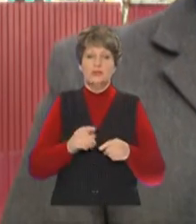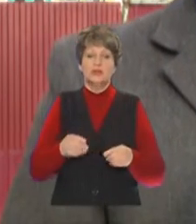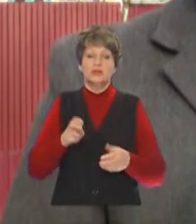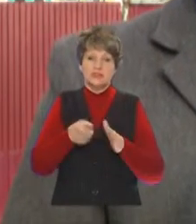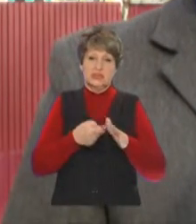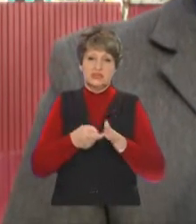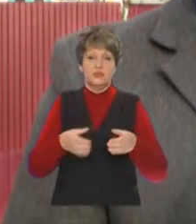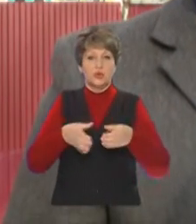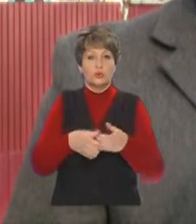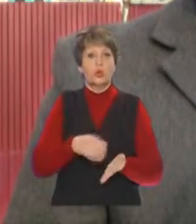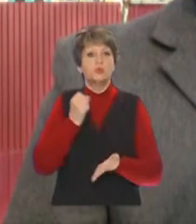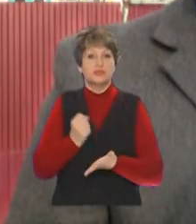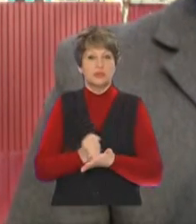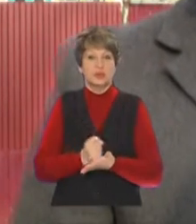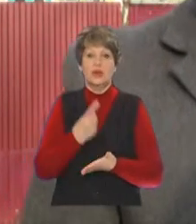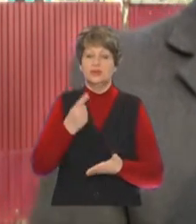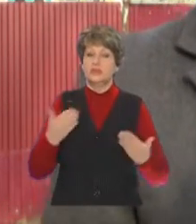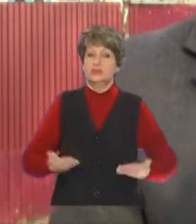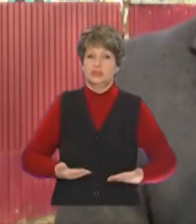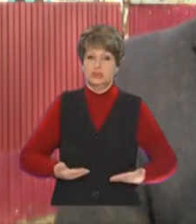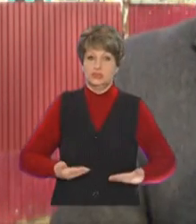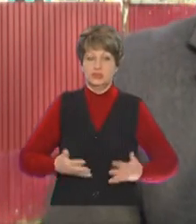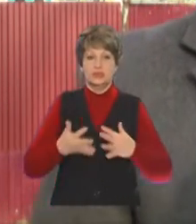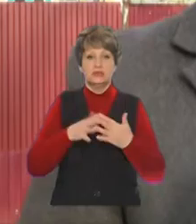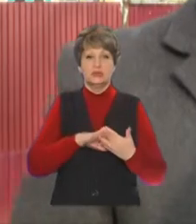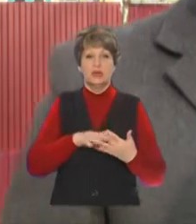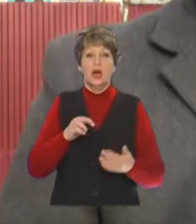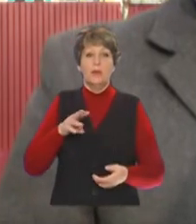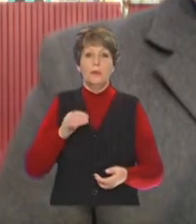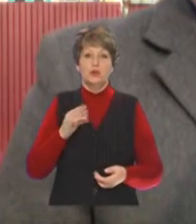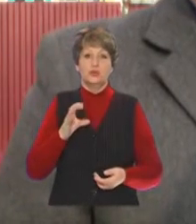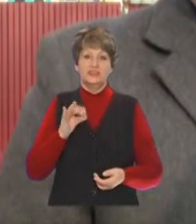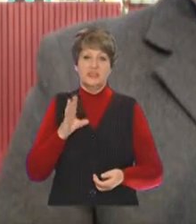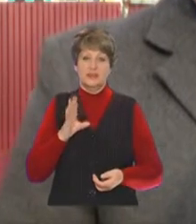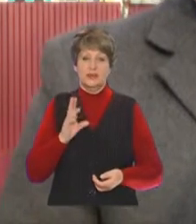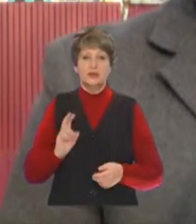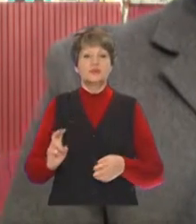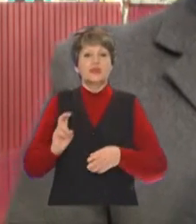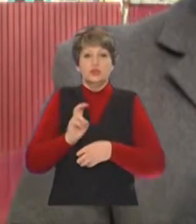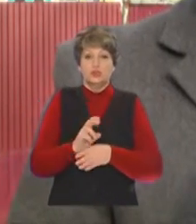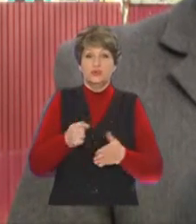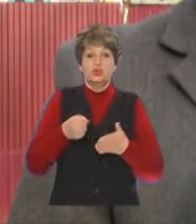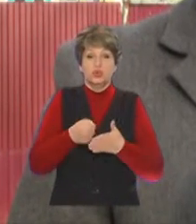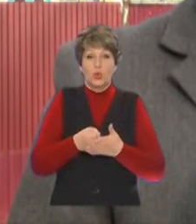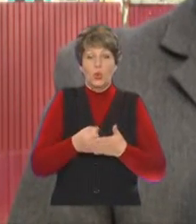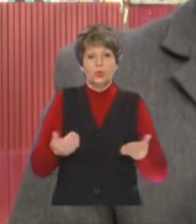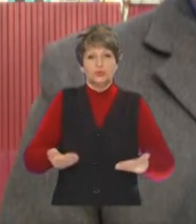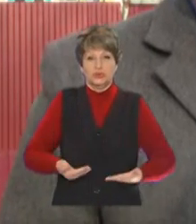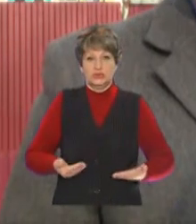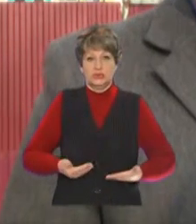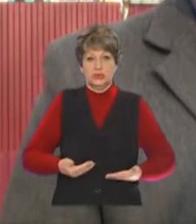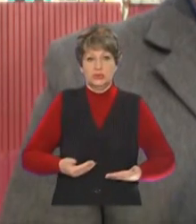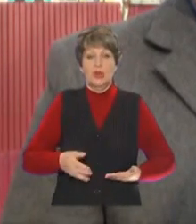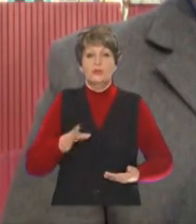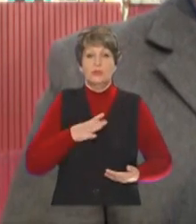групою встановлено, що один з мешканців села Матусів, зайшовши до помешкання,